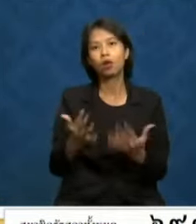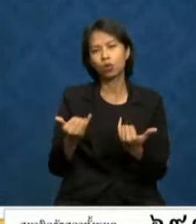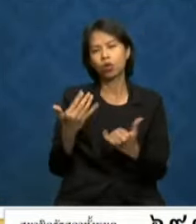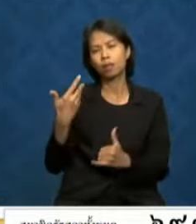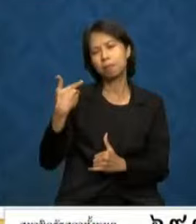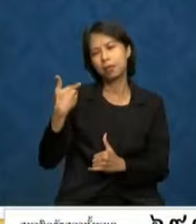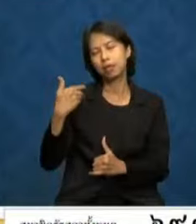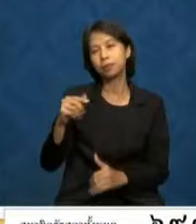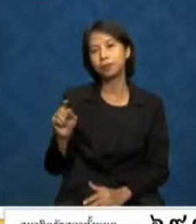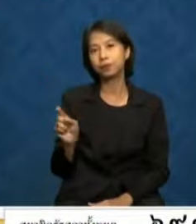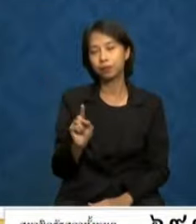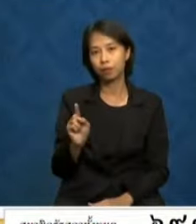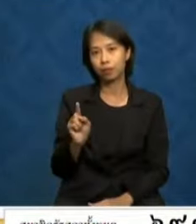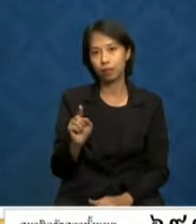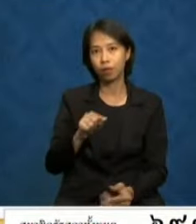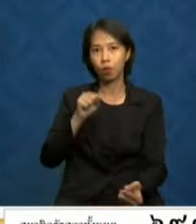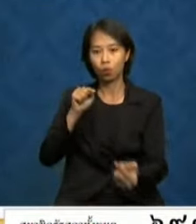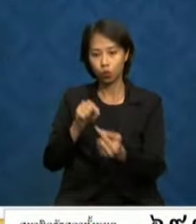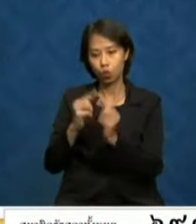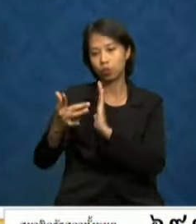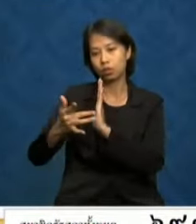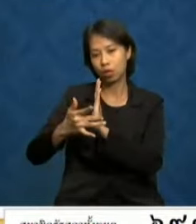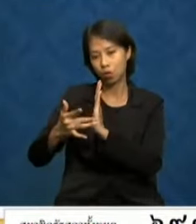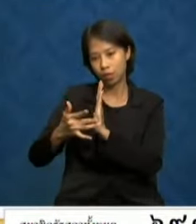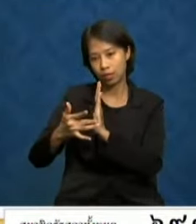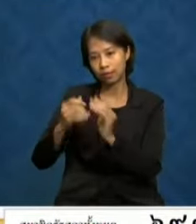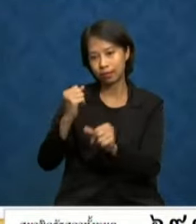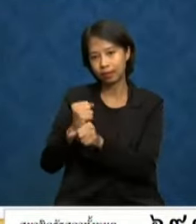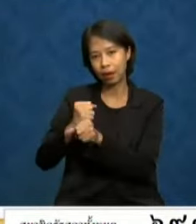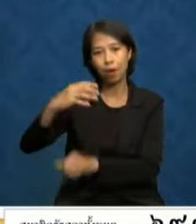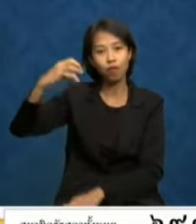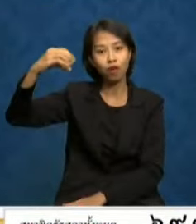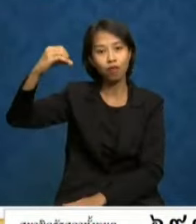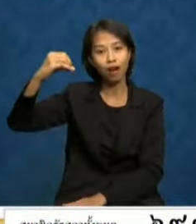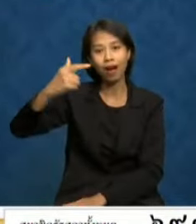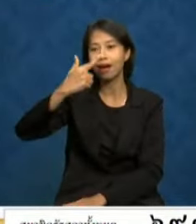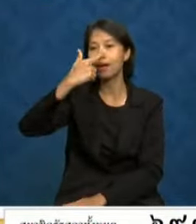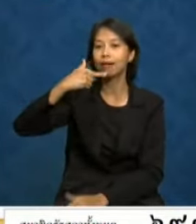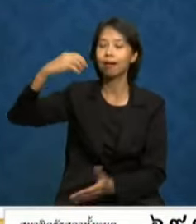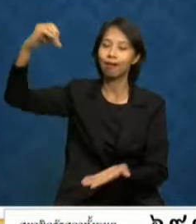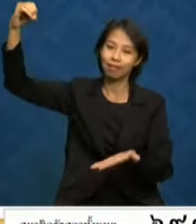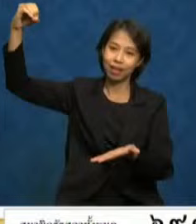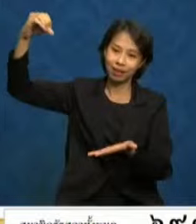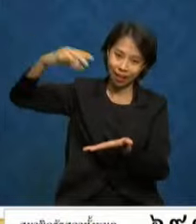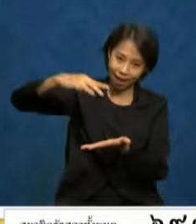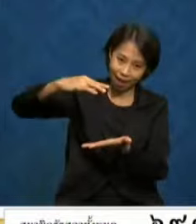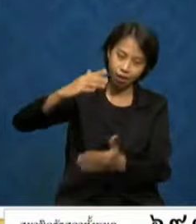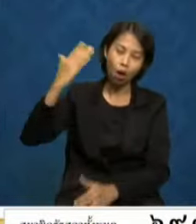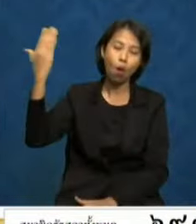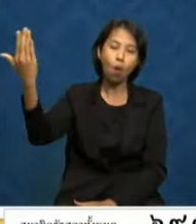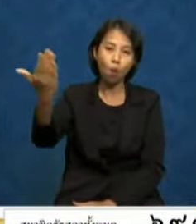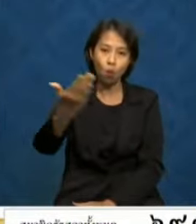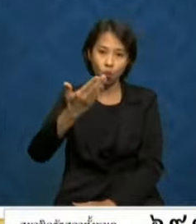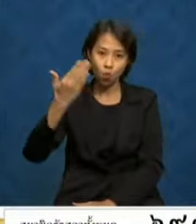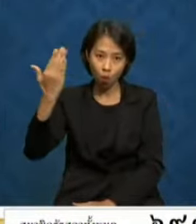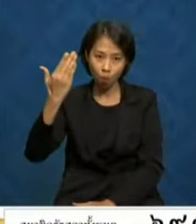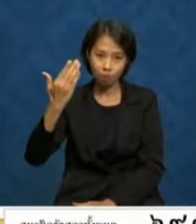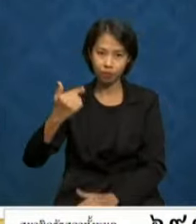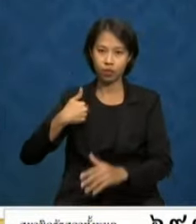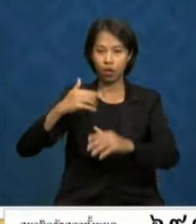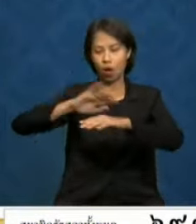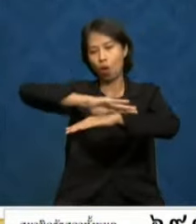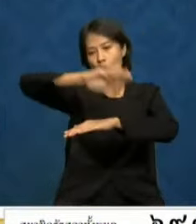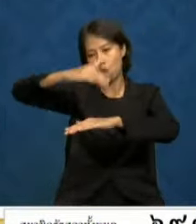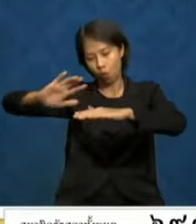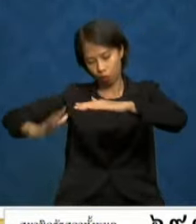ผลักดันมากก็คือเรื่องของเทคโนโลยีการผลิตไฟฟ้าจากแสงแดดนะครับจากลมจากความร้อนใต้พิภพจ